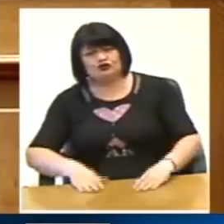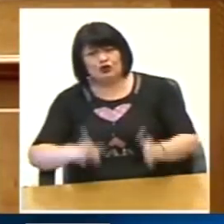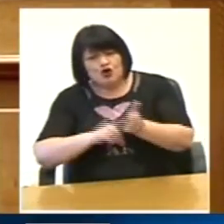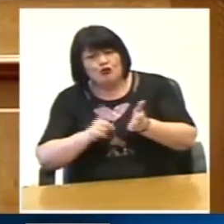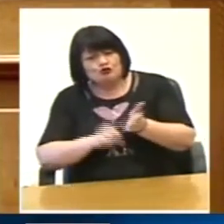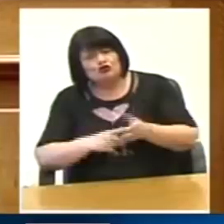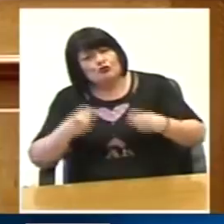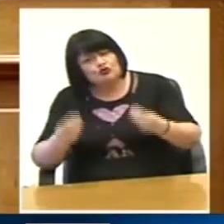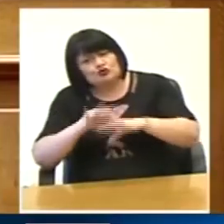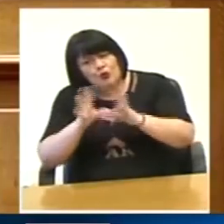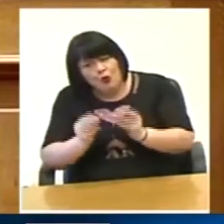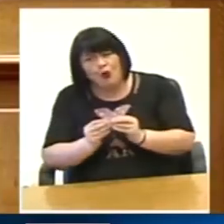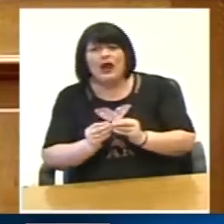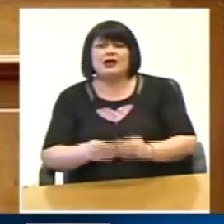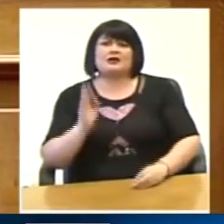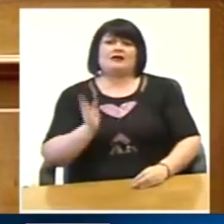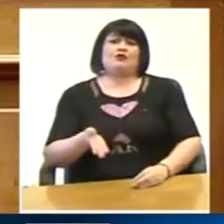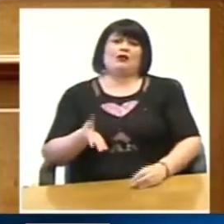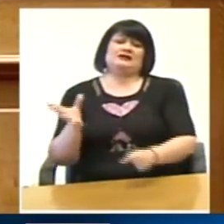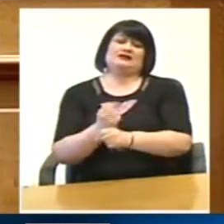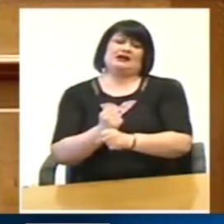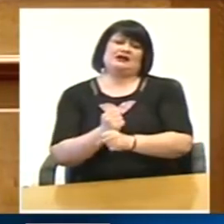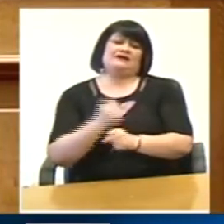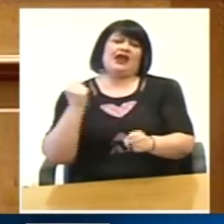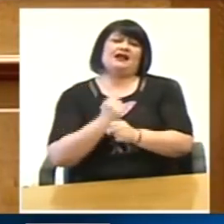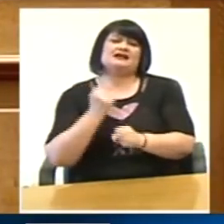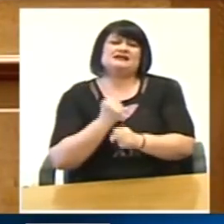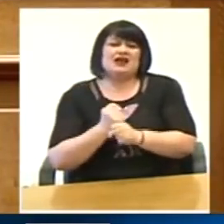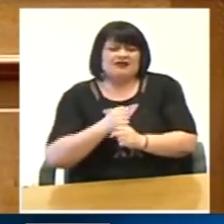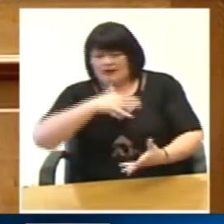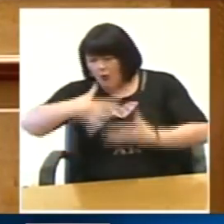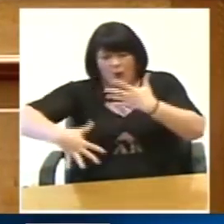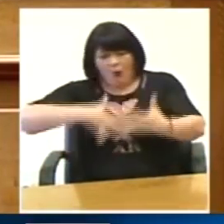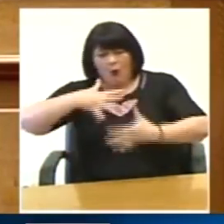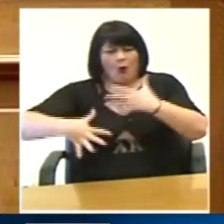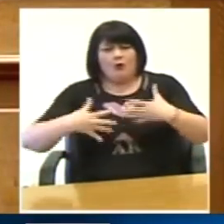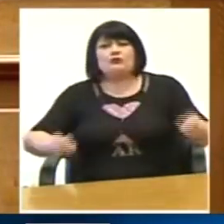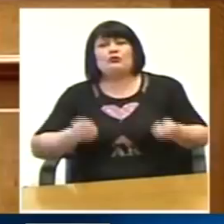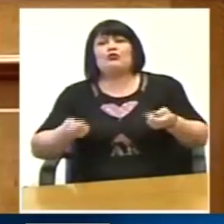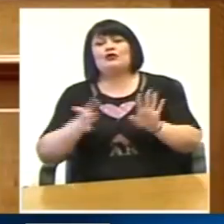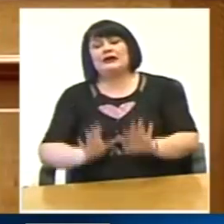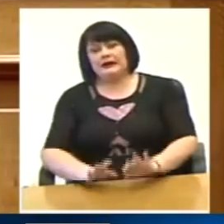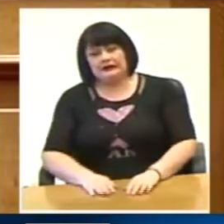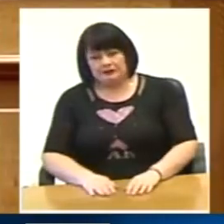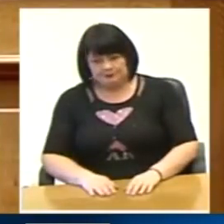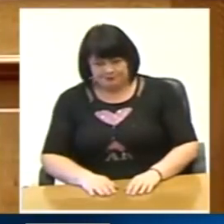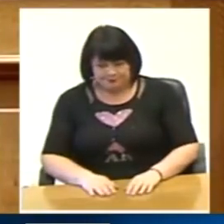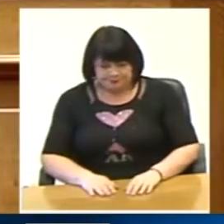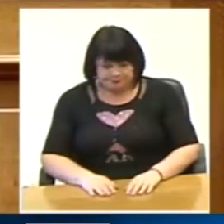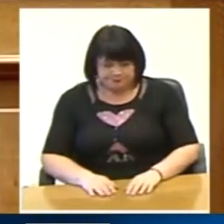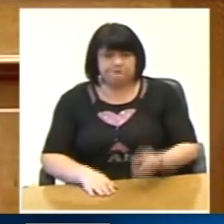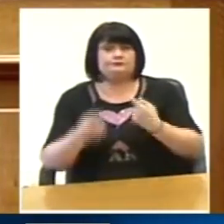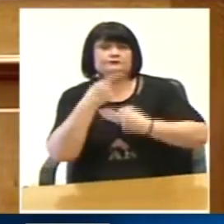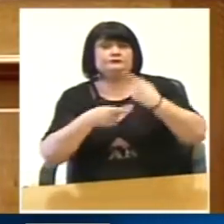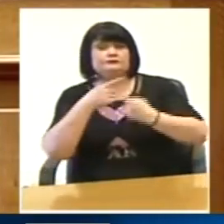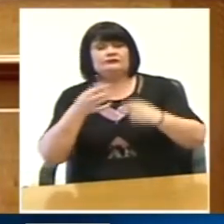νομοθετικές διατάξεις για να υπάρχει αυτή η εργασιακή ζούγκλα η οποία επικρατεί. Και μετά τάχα μου δήθεν